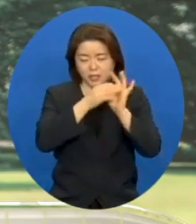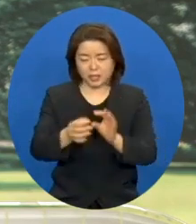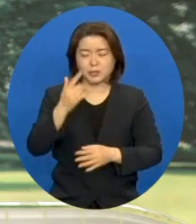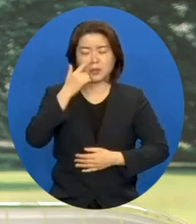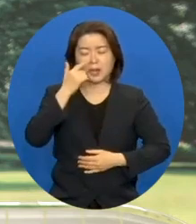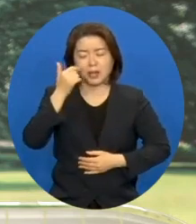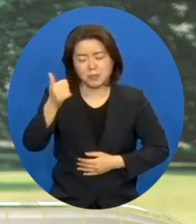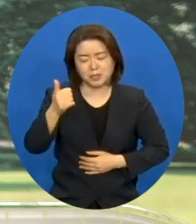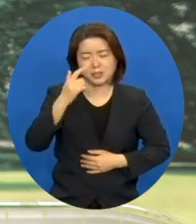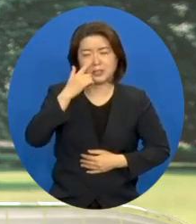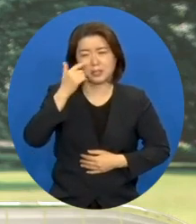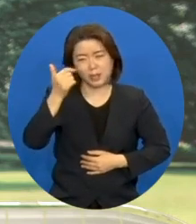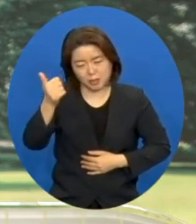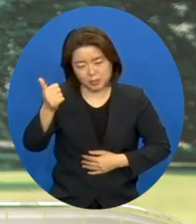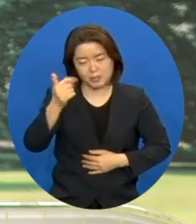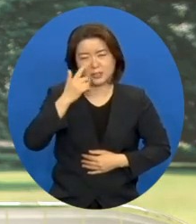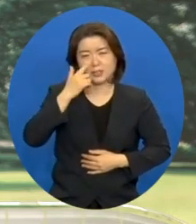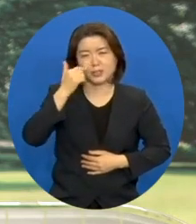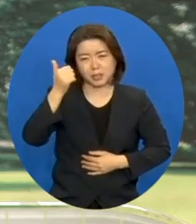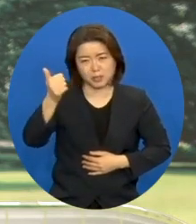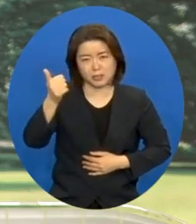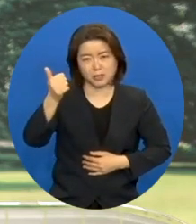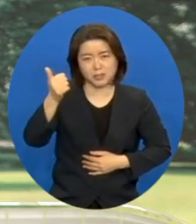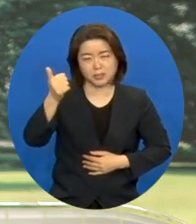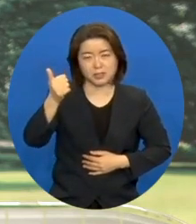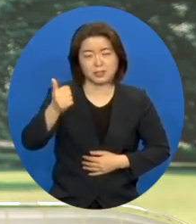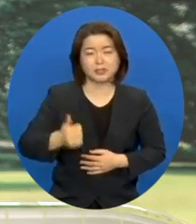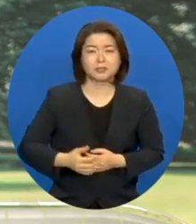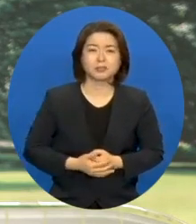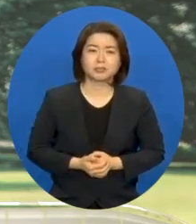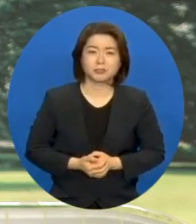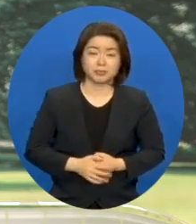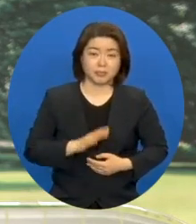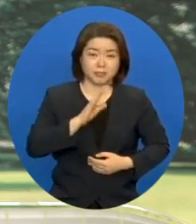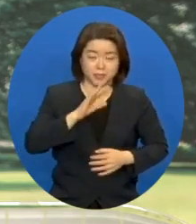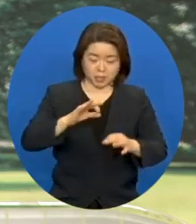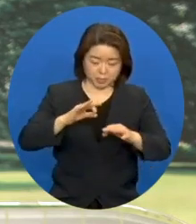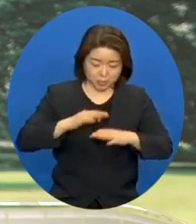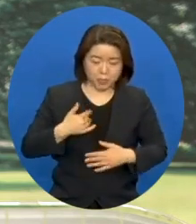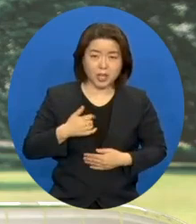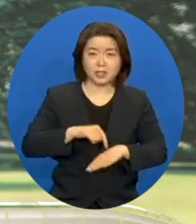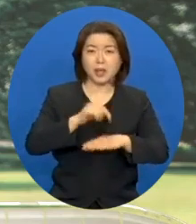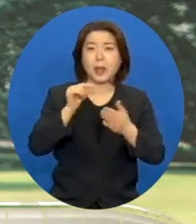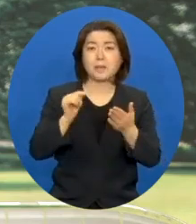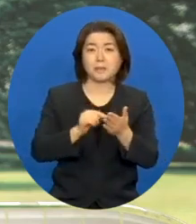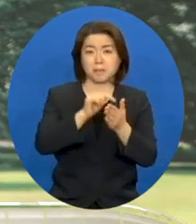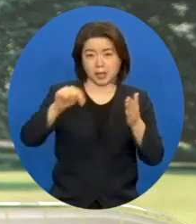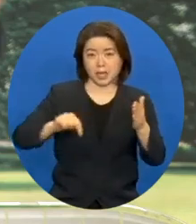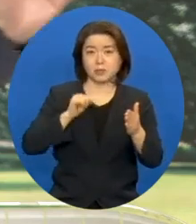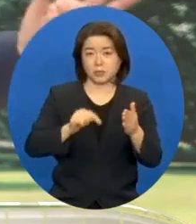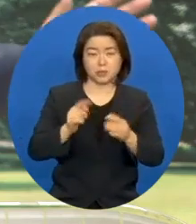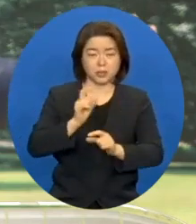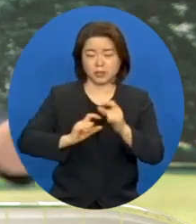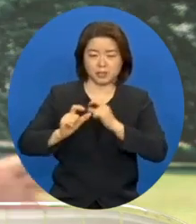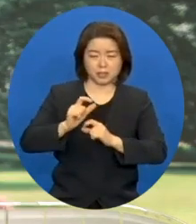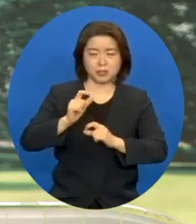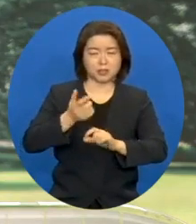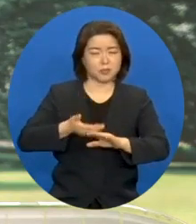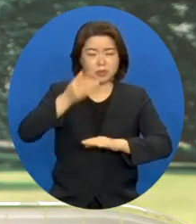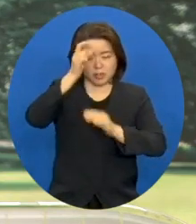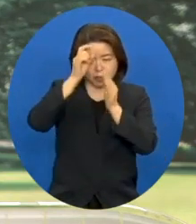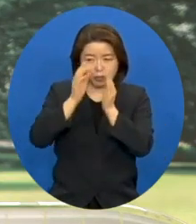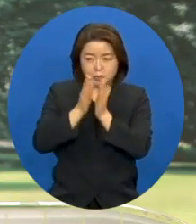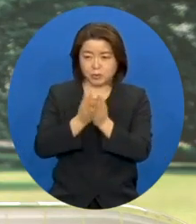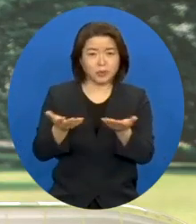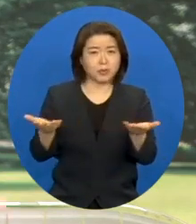아버지, 아버지, 아버지였어요. 근데 정말 놀랍게 제 마음속에 더 이상 기도할 게